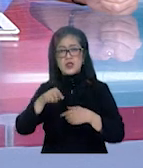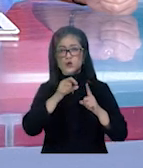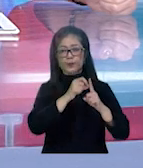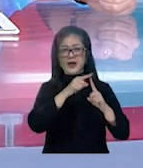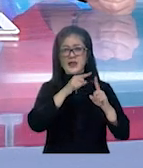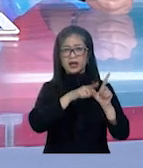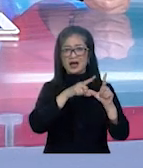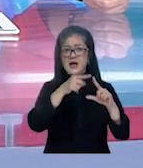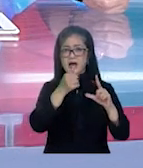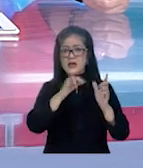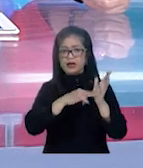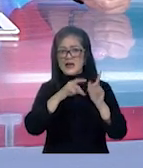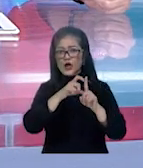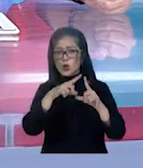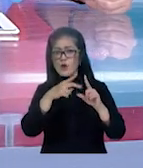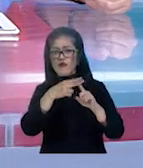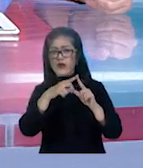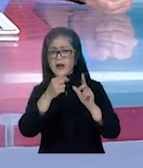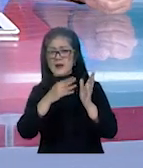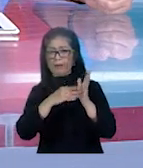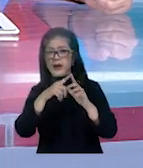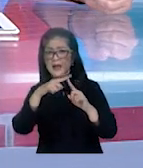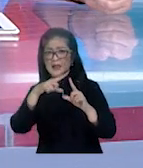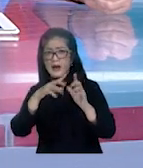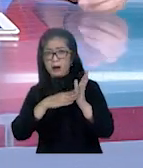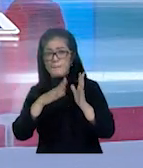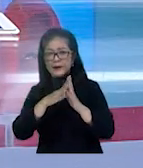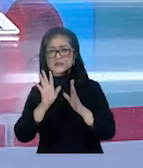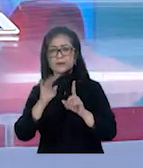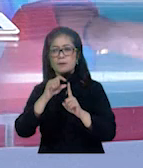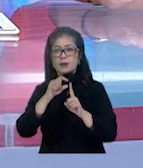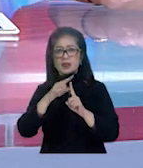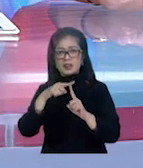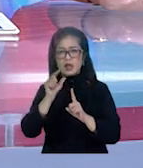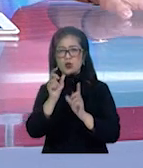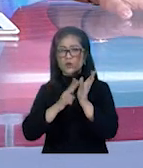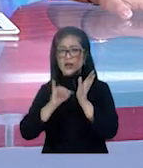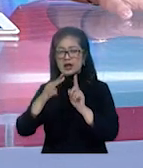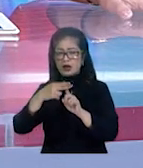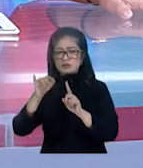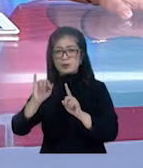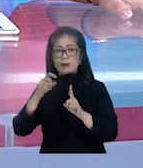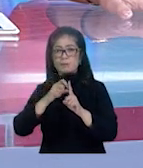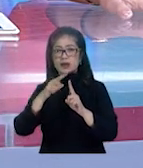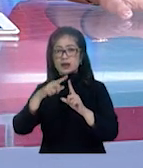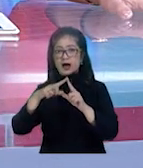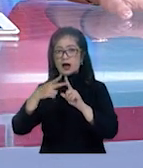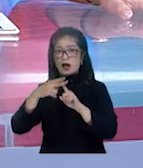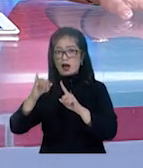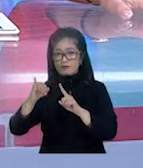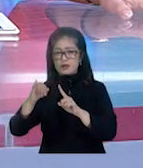PT Universal Pharmaceutical, dan juga PT Avi Farma. Meski demikian, pihak perusahaan farmasi tidak tinggal diam dan